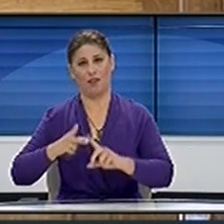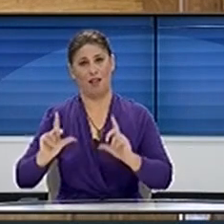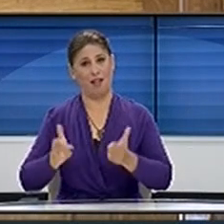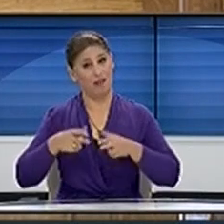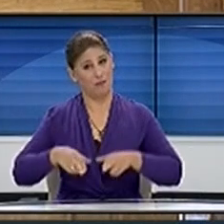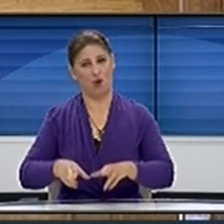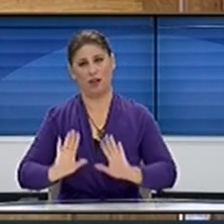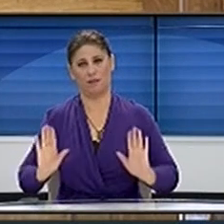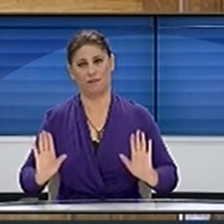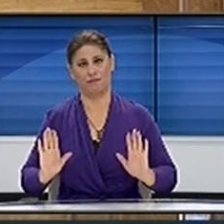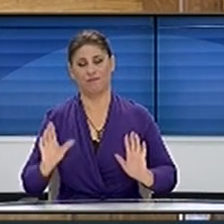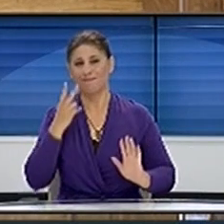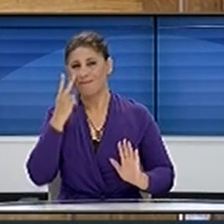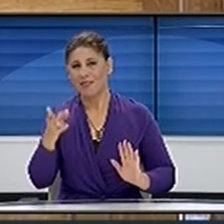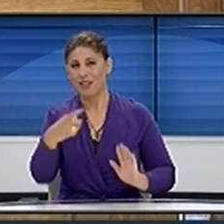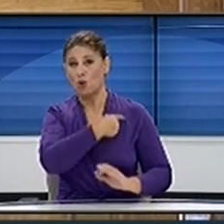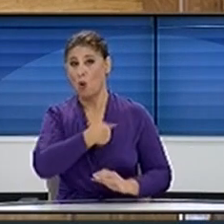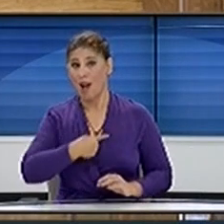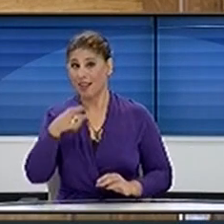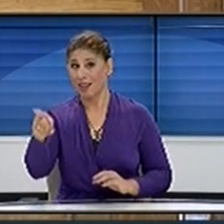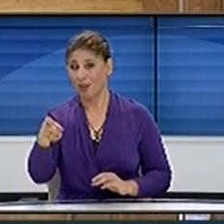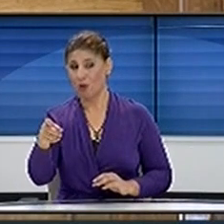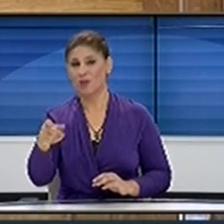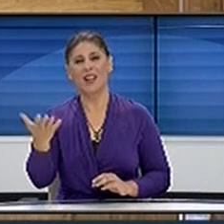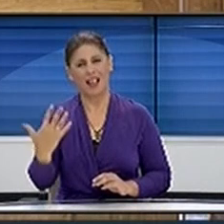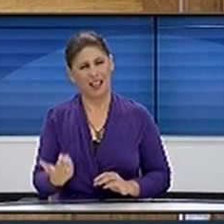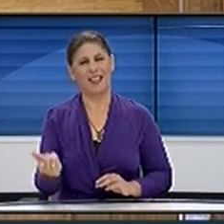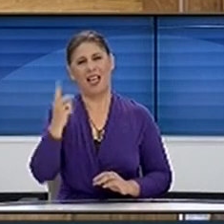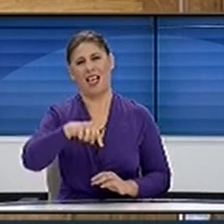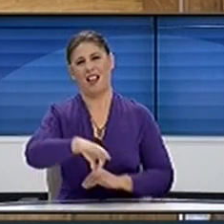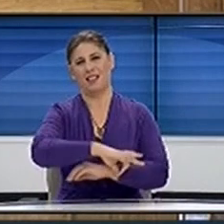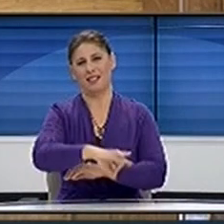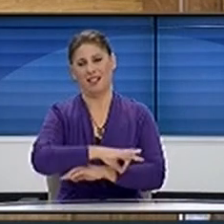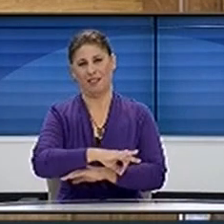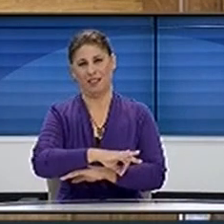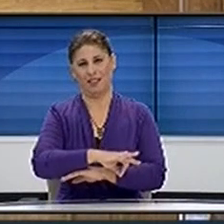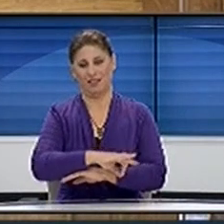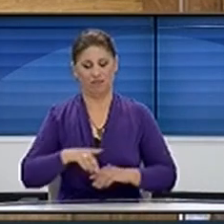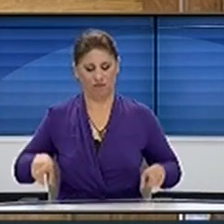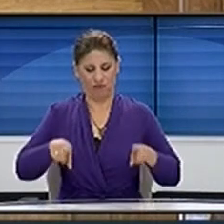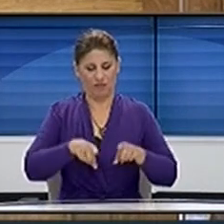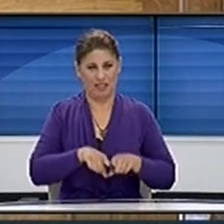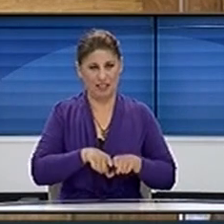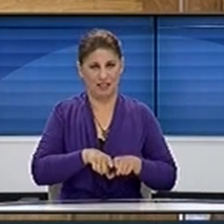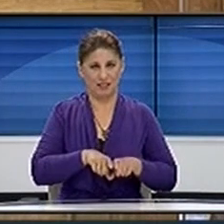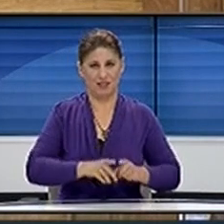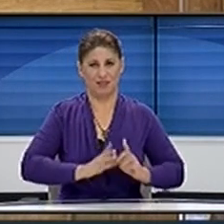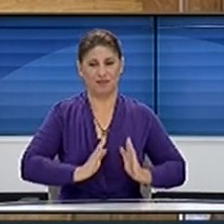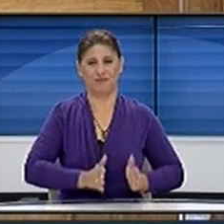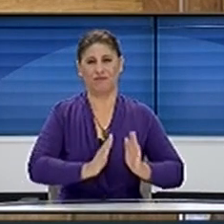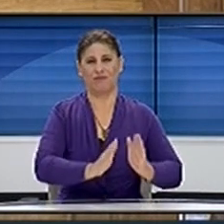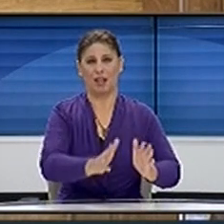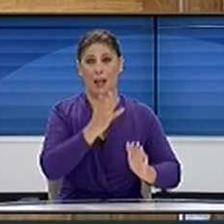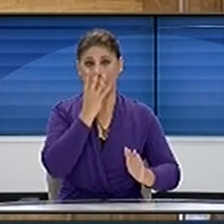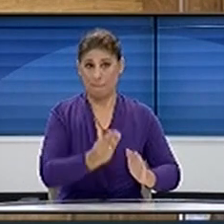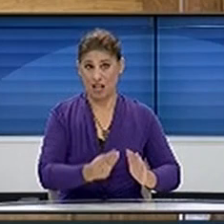Φαίνεται όμως ότι ο αρχηγός σας έχει άλλα σχέδια. Η συμπόρευση του ΠΑΣΟΚ με το